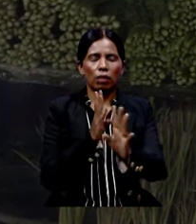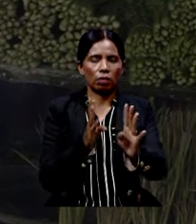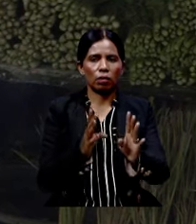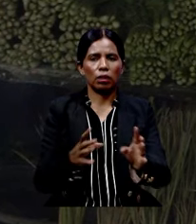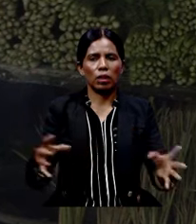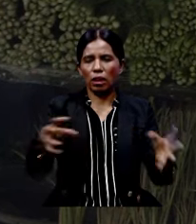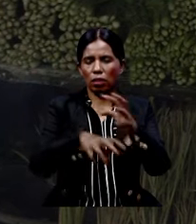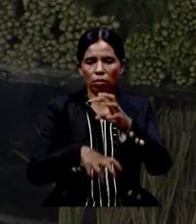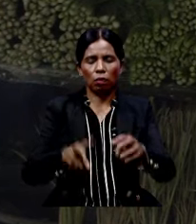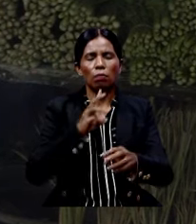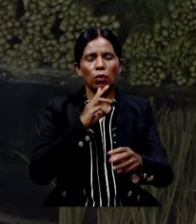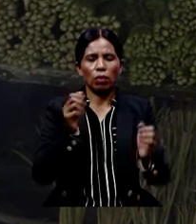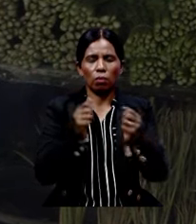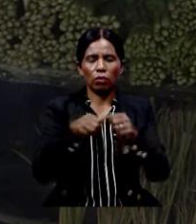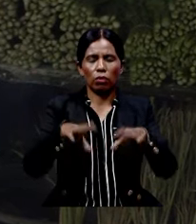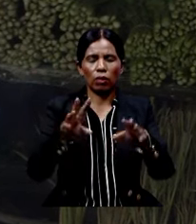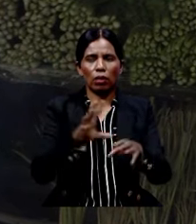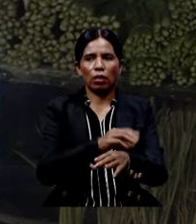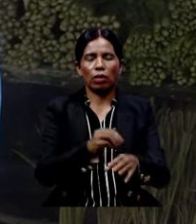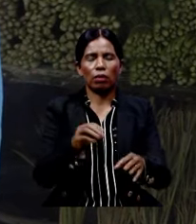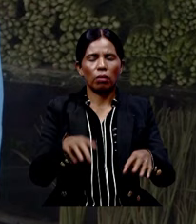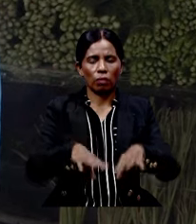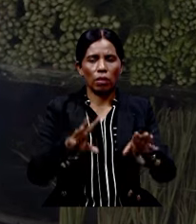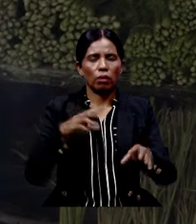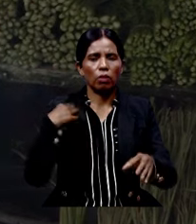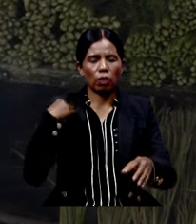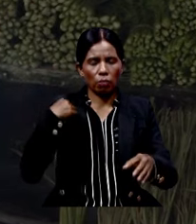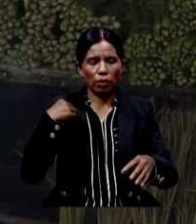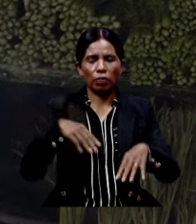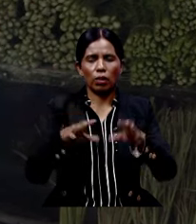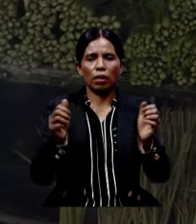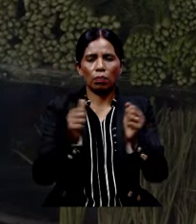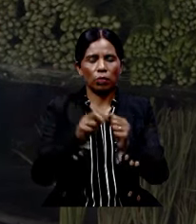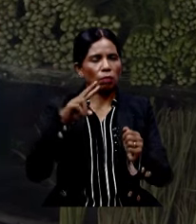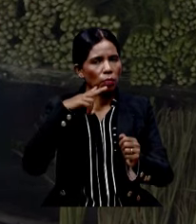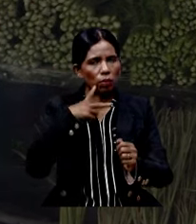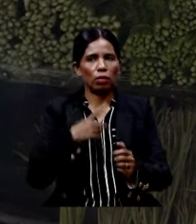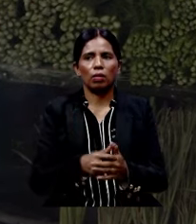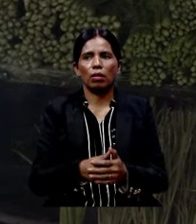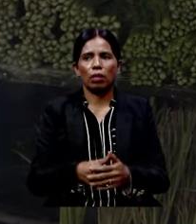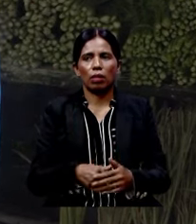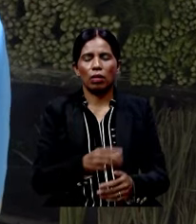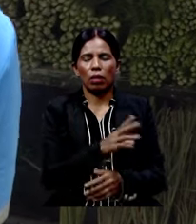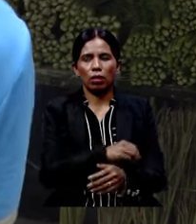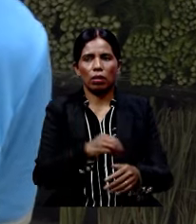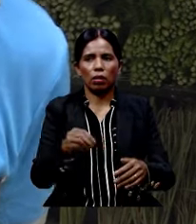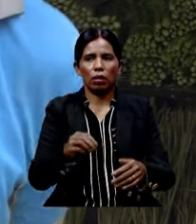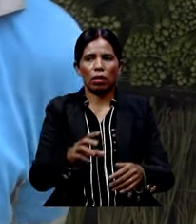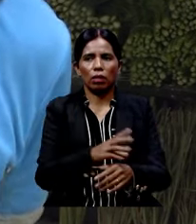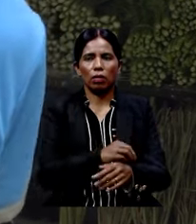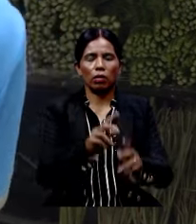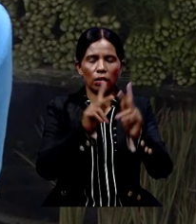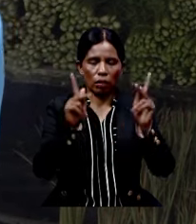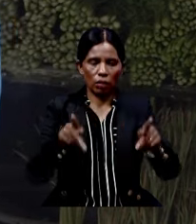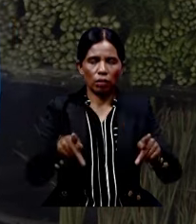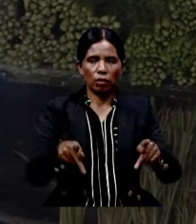kahur kahur obe Osida obe ne fatin ba fale la yan lara ne ba kios mos